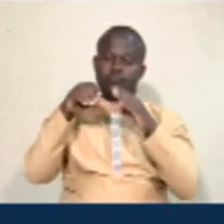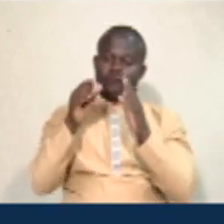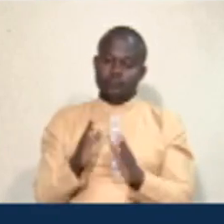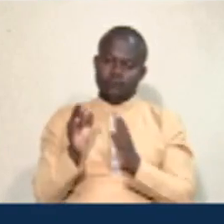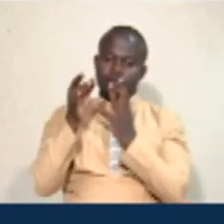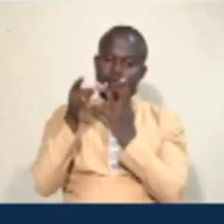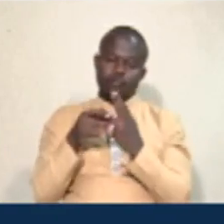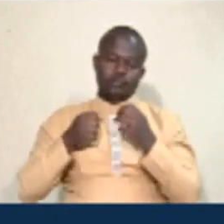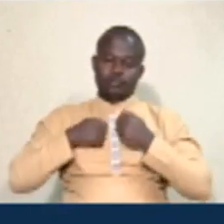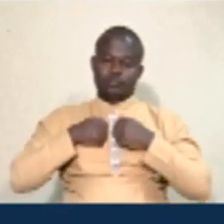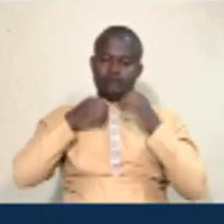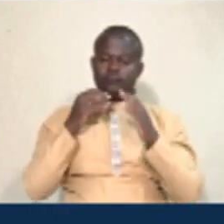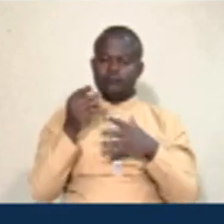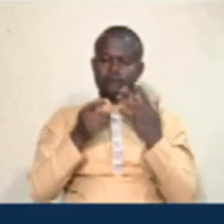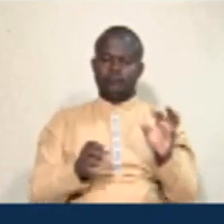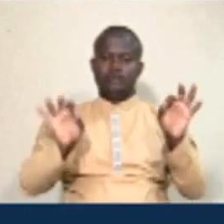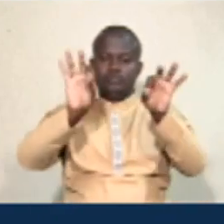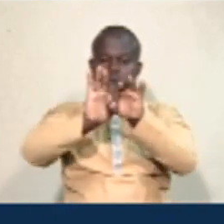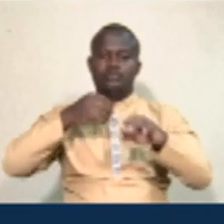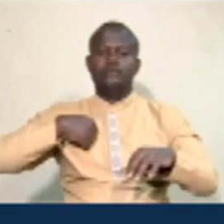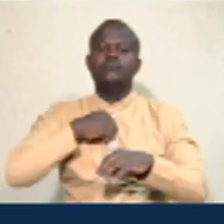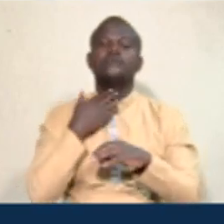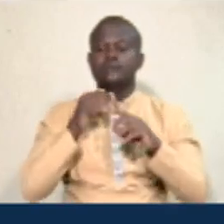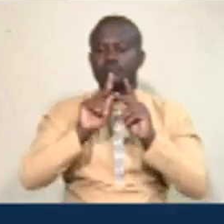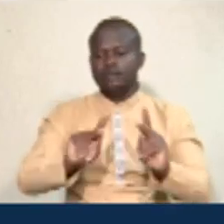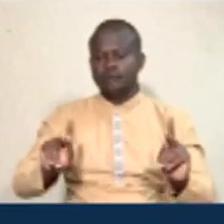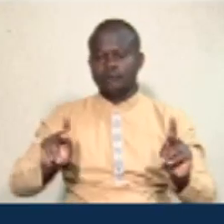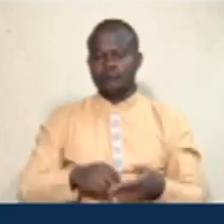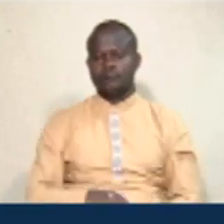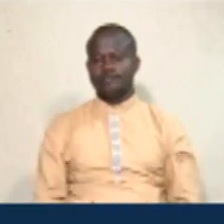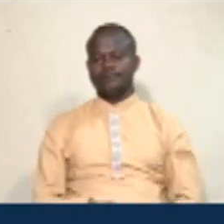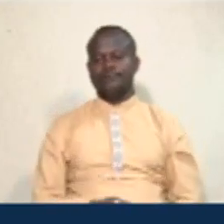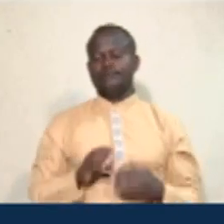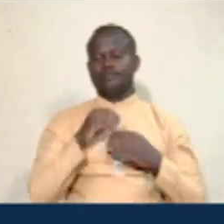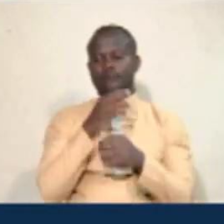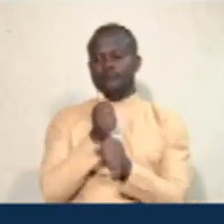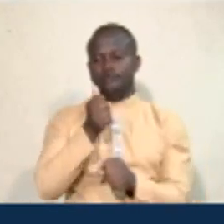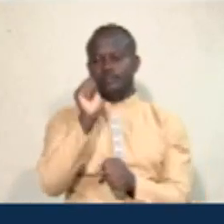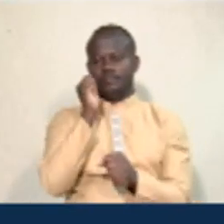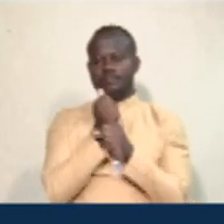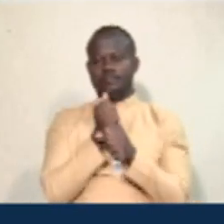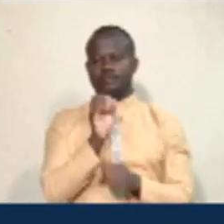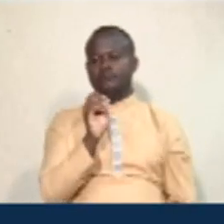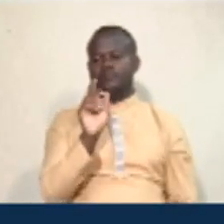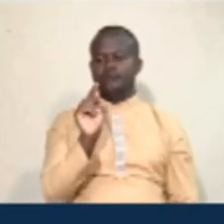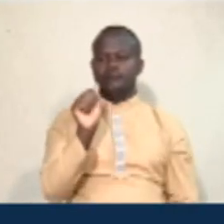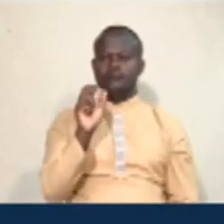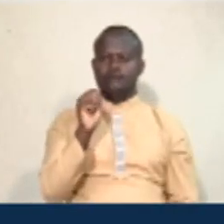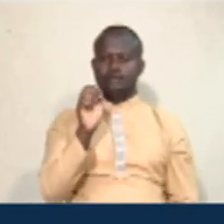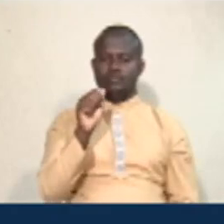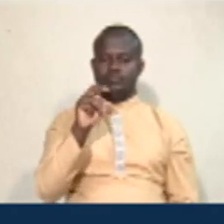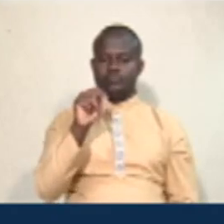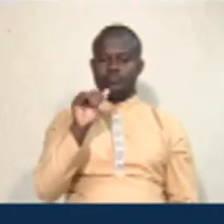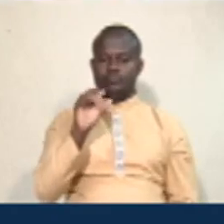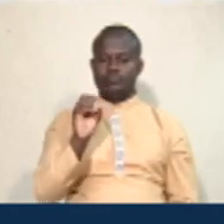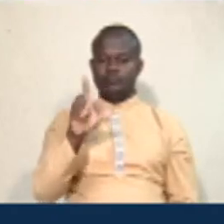ashyingirane n'umunyarwanda. Ikintu cy'ingenzi dushaka ni amahoro rwose. Umuyobozi w'urugaga rw'abikorera mu mujyi wa Kamanyora ho muri Repubulika ya Demokarasi ya